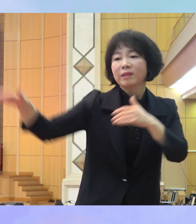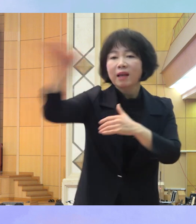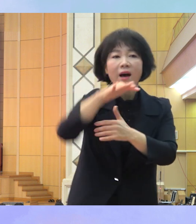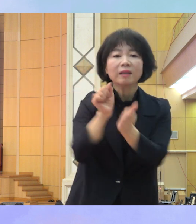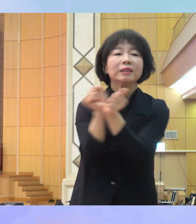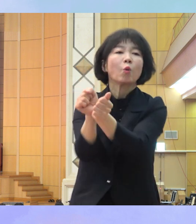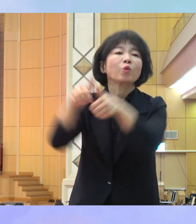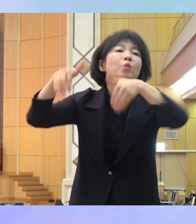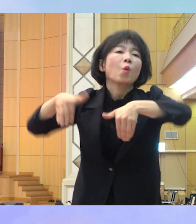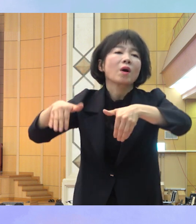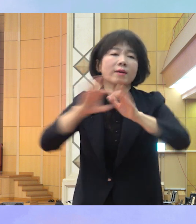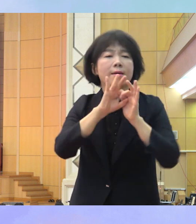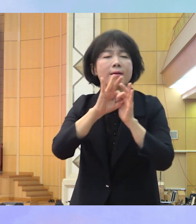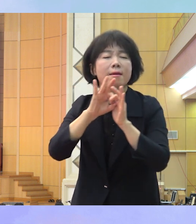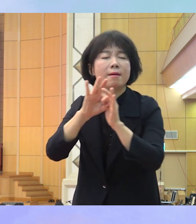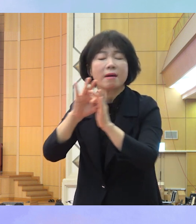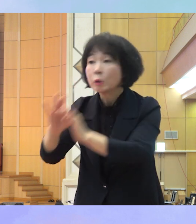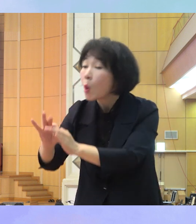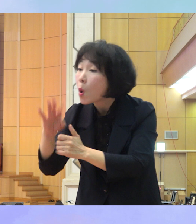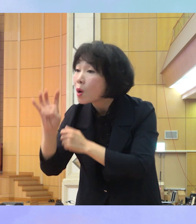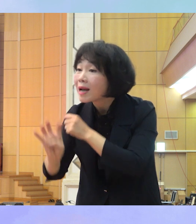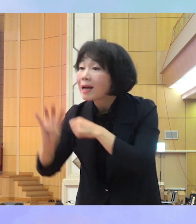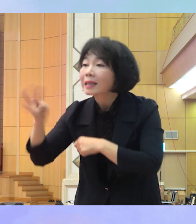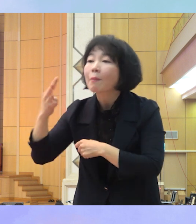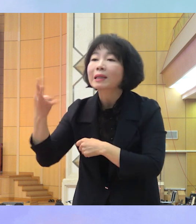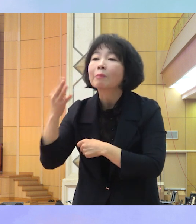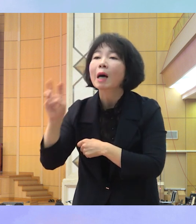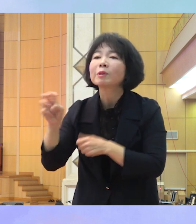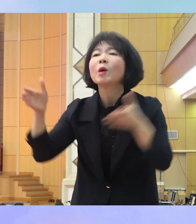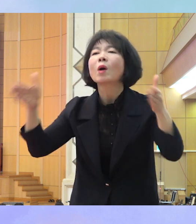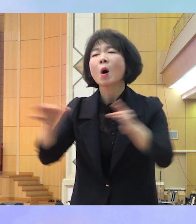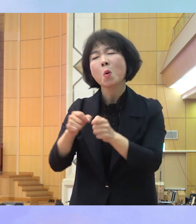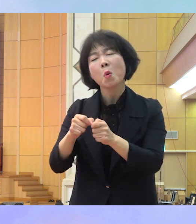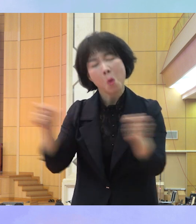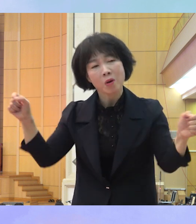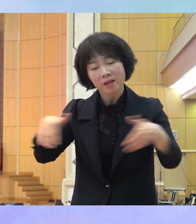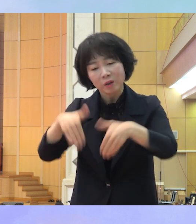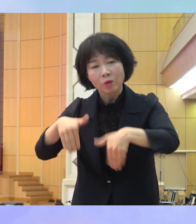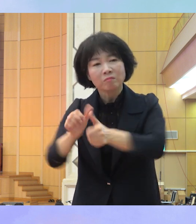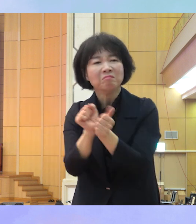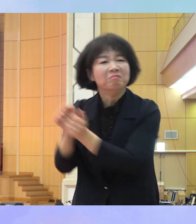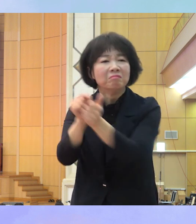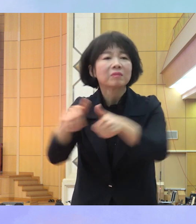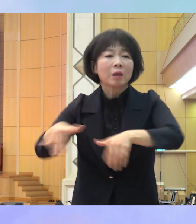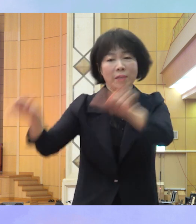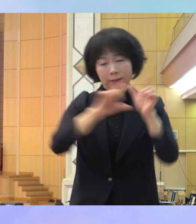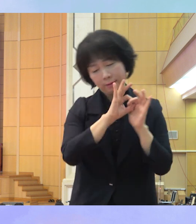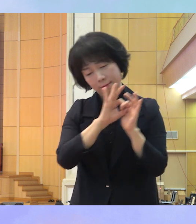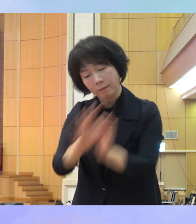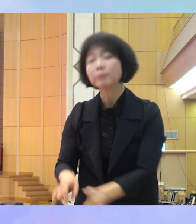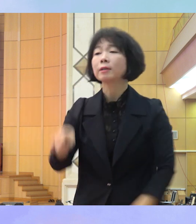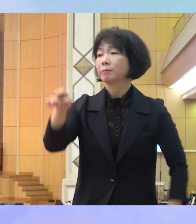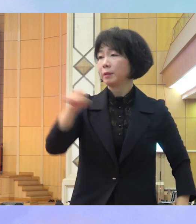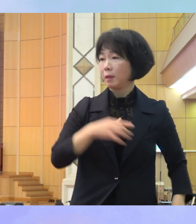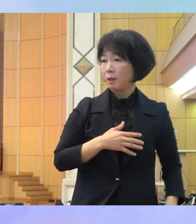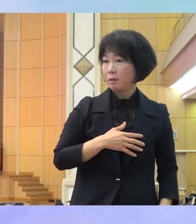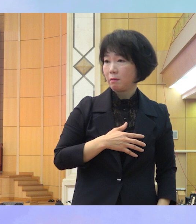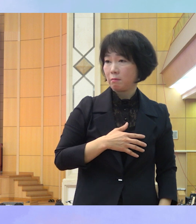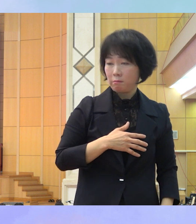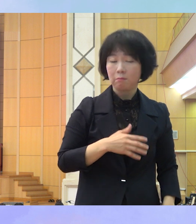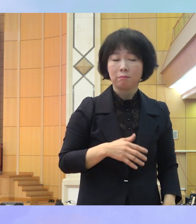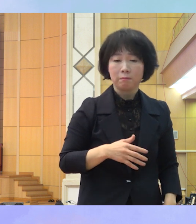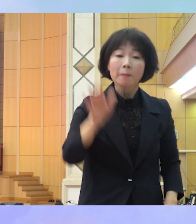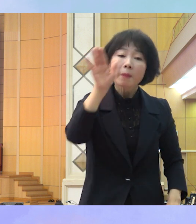430년 동안이나 노예 생활을 하다가 하나님께서 모세를 통해서 이스라엘 백성들을